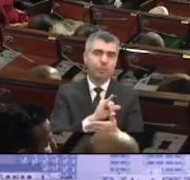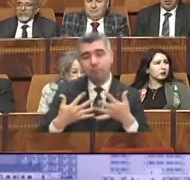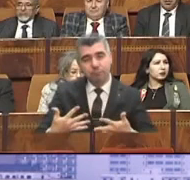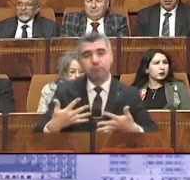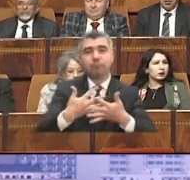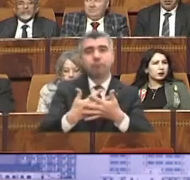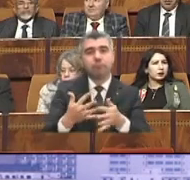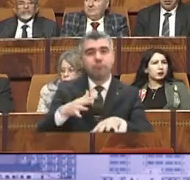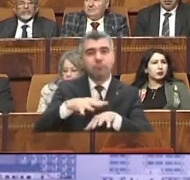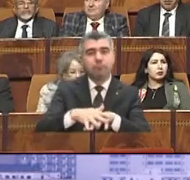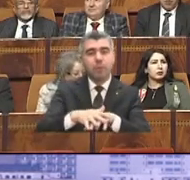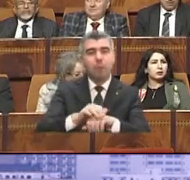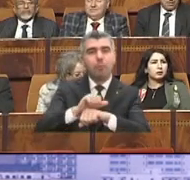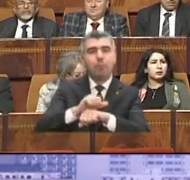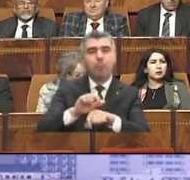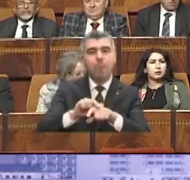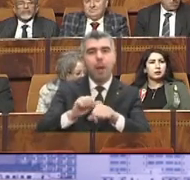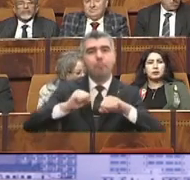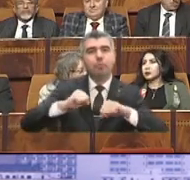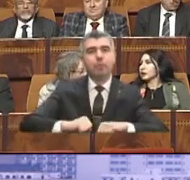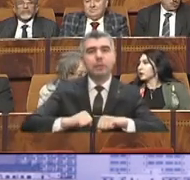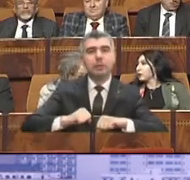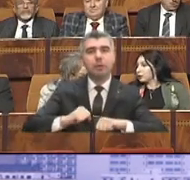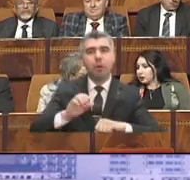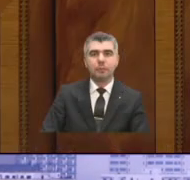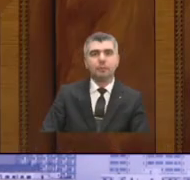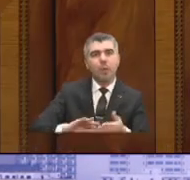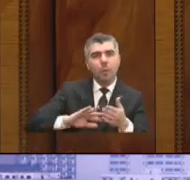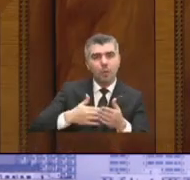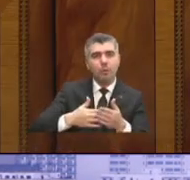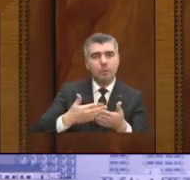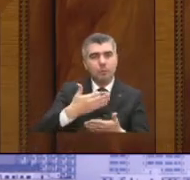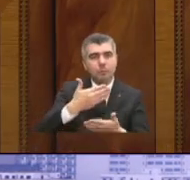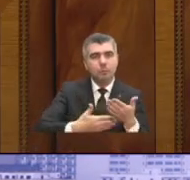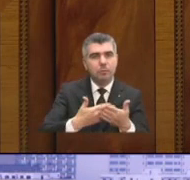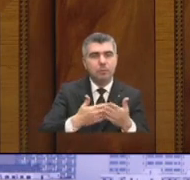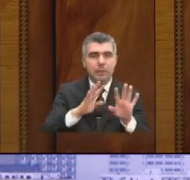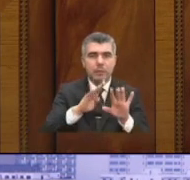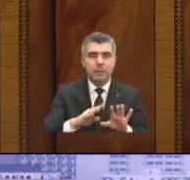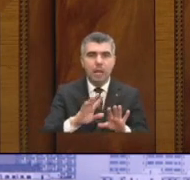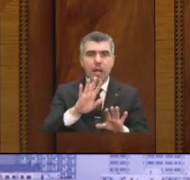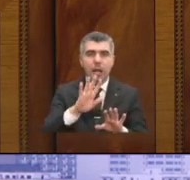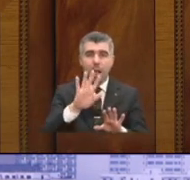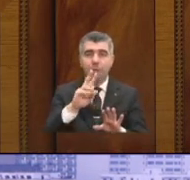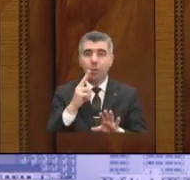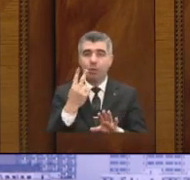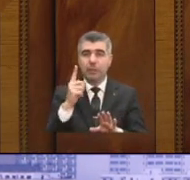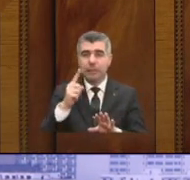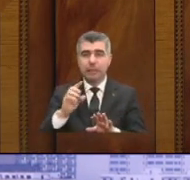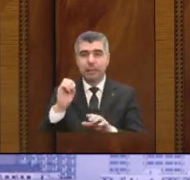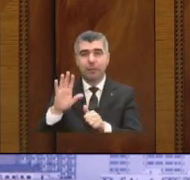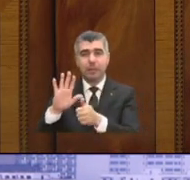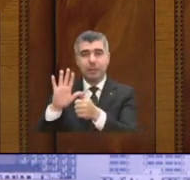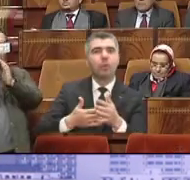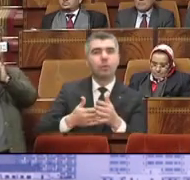تقدم اجوبه الملك في مجموعه من خطاباته الاخيره تكلم على يجب الضرب من حديد بالمضاربات اذا الحكومه